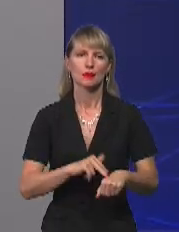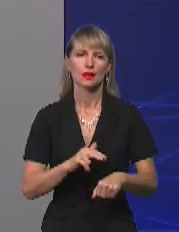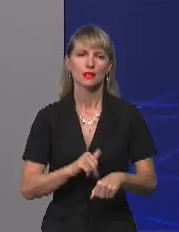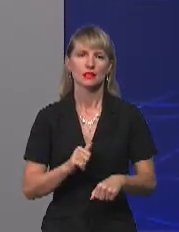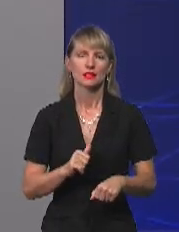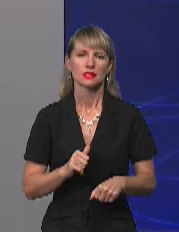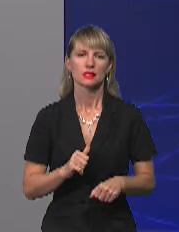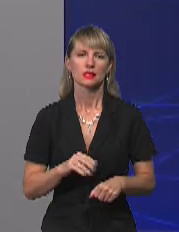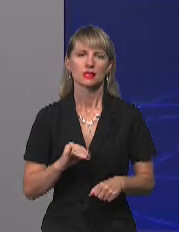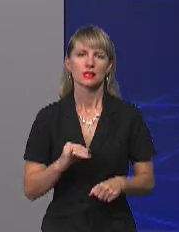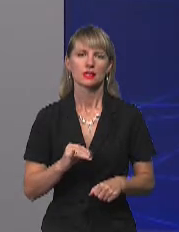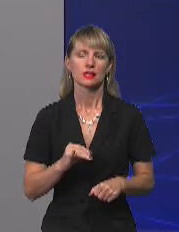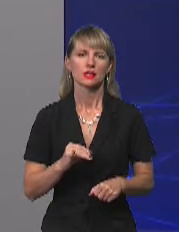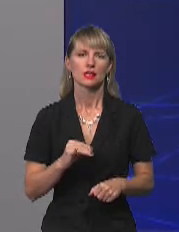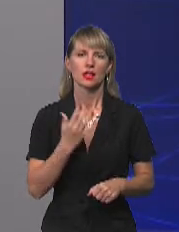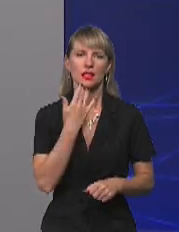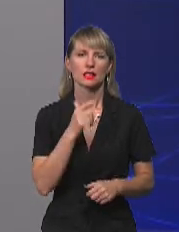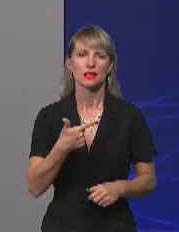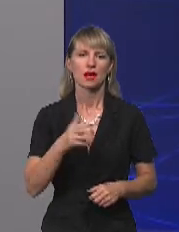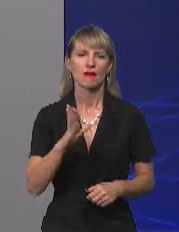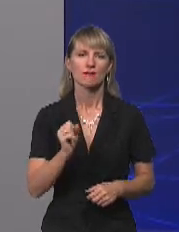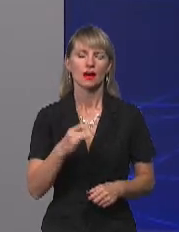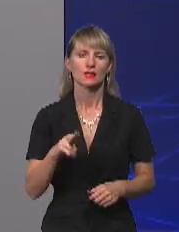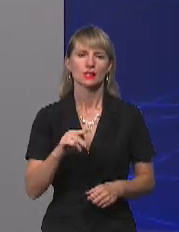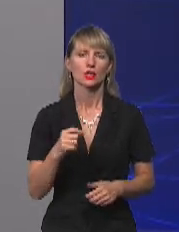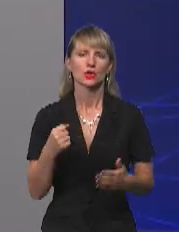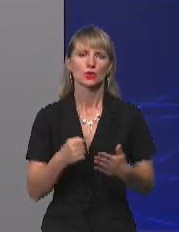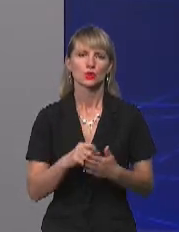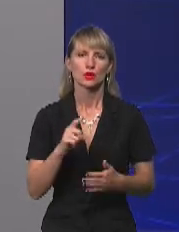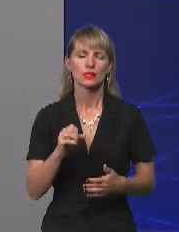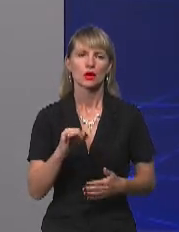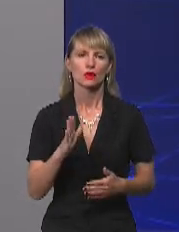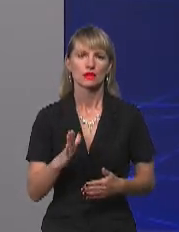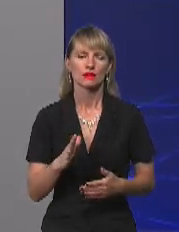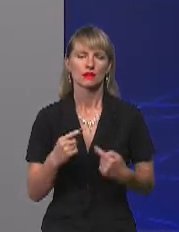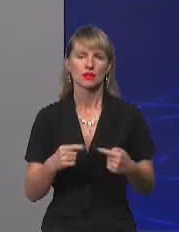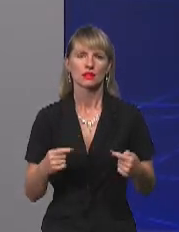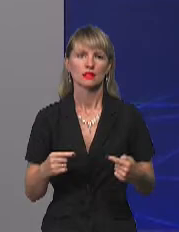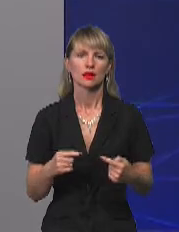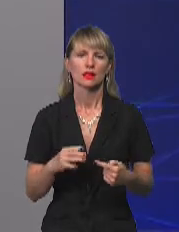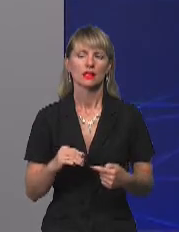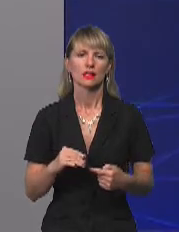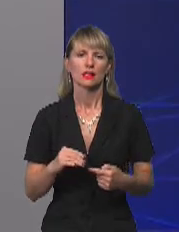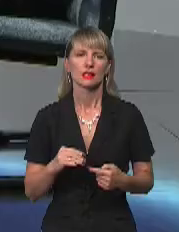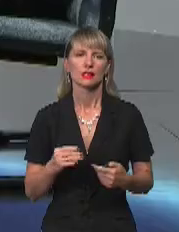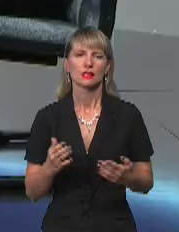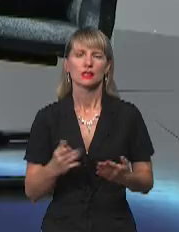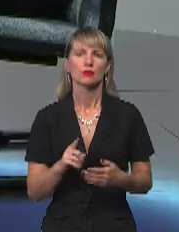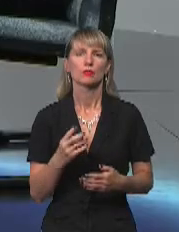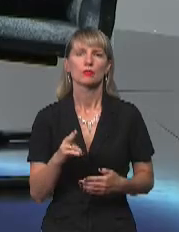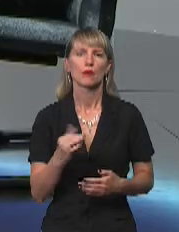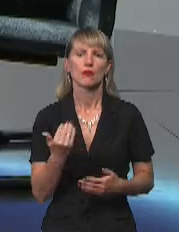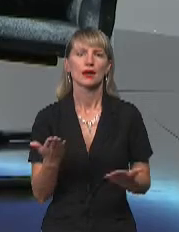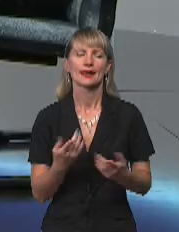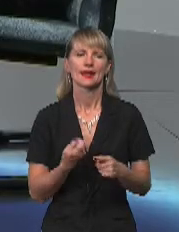та бійців Нацгвардії щодо заходів превентивного характеру та заходу примусу. А можете розказати нашим глядачам, які